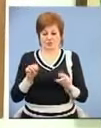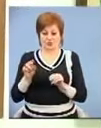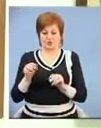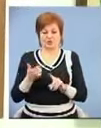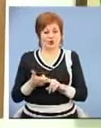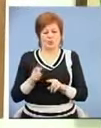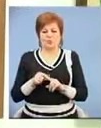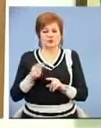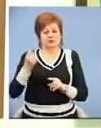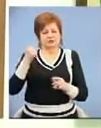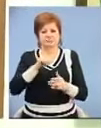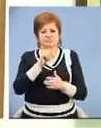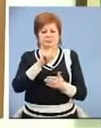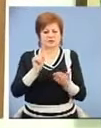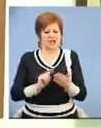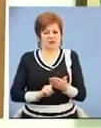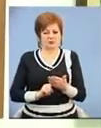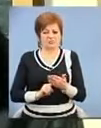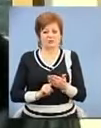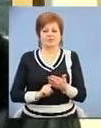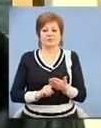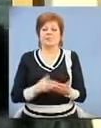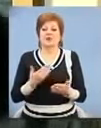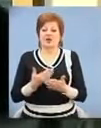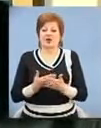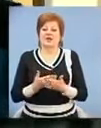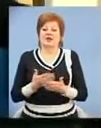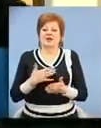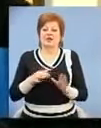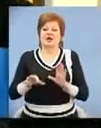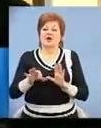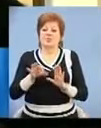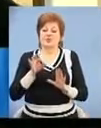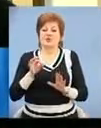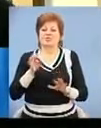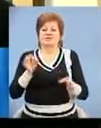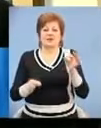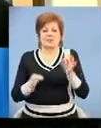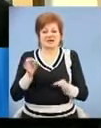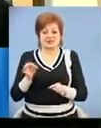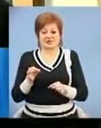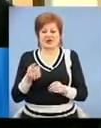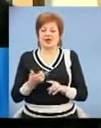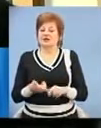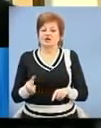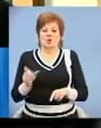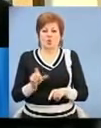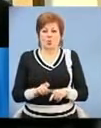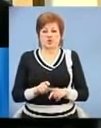вони загадкові та прозорі для повсякденності. Напевно, я побрав би пейзажі, звичайно, тому що це дуже